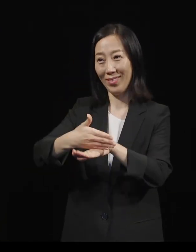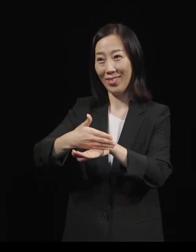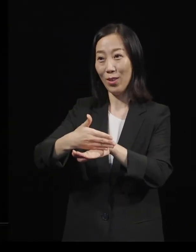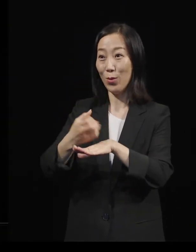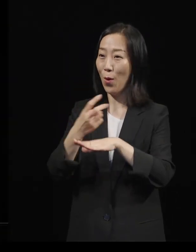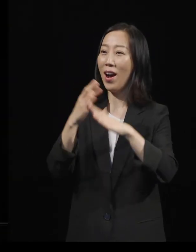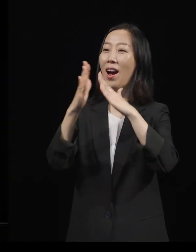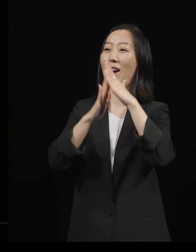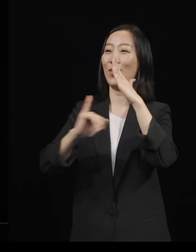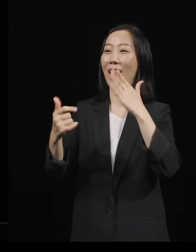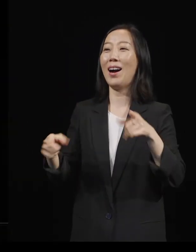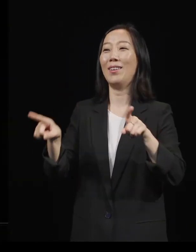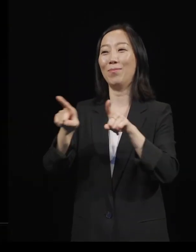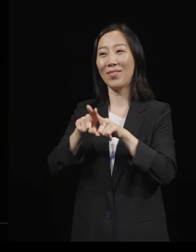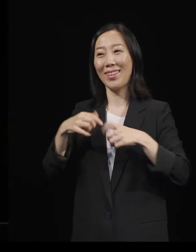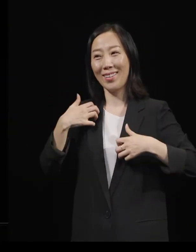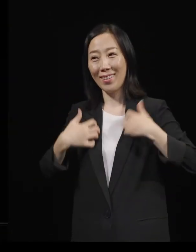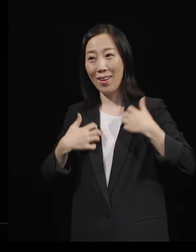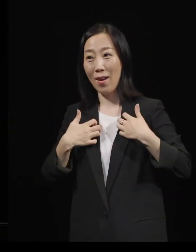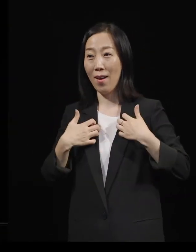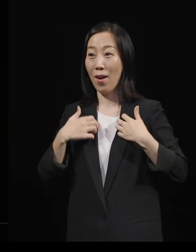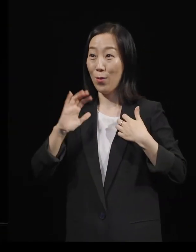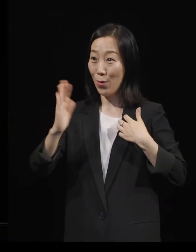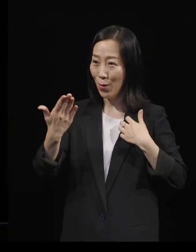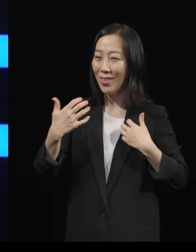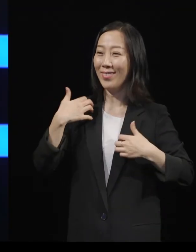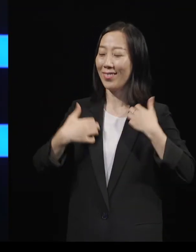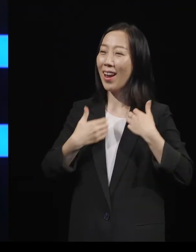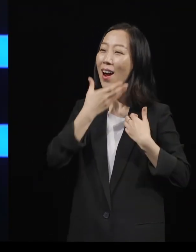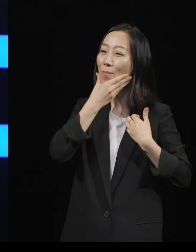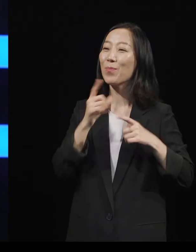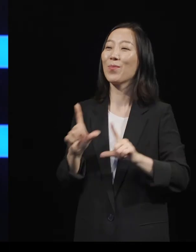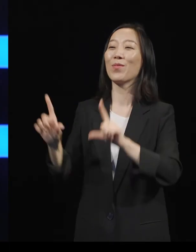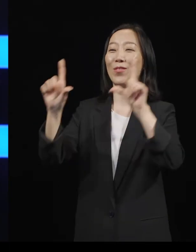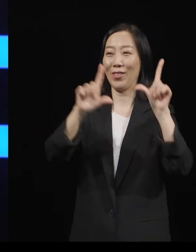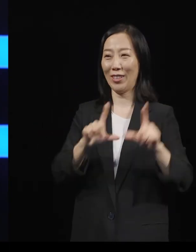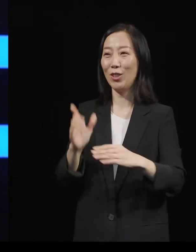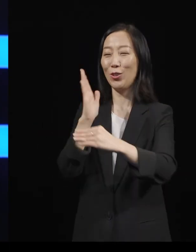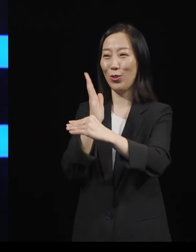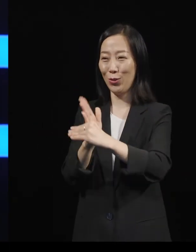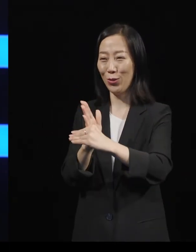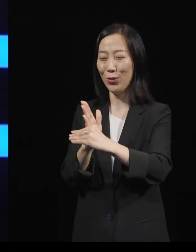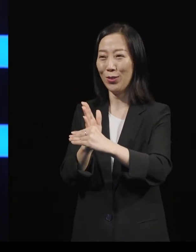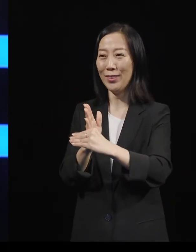가족이 함께 즐길 수 있는 것을 찾아가며 행복하게 잘 살고 있습니다.